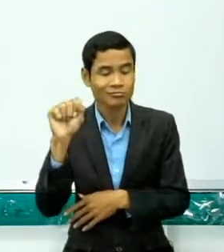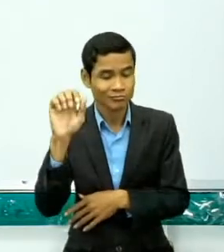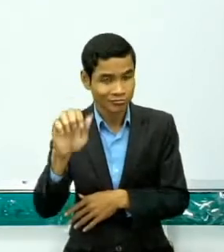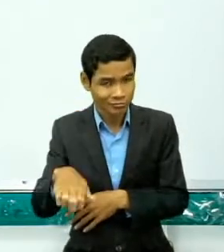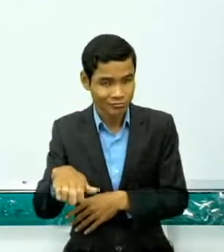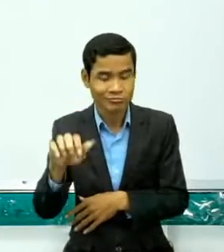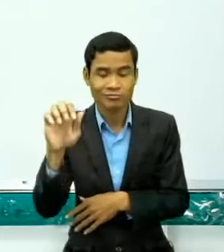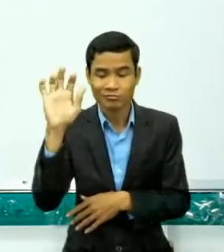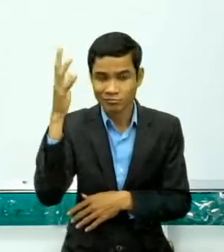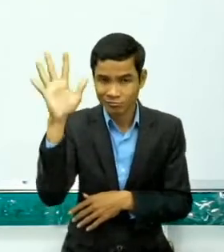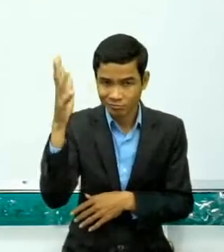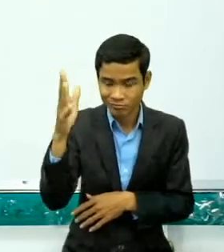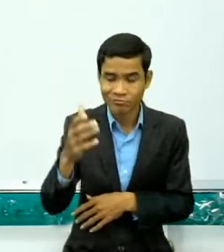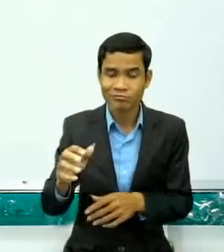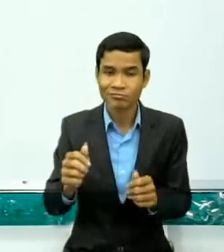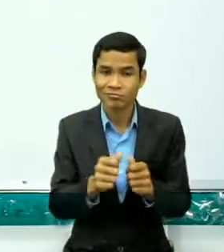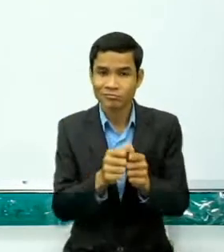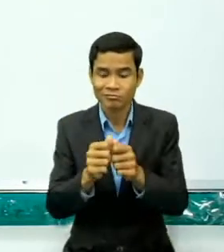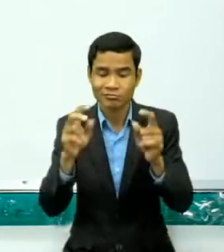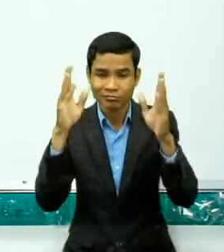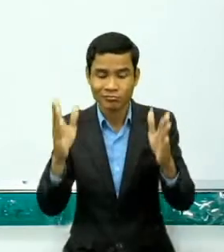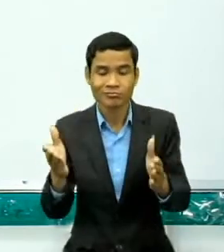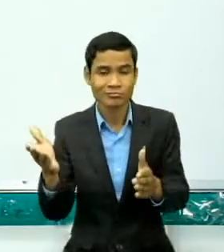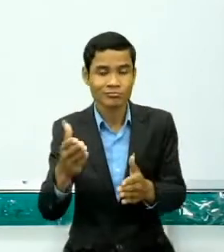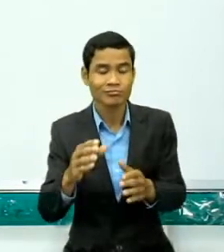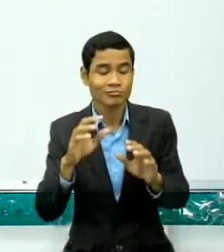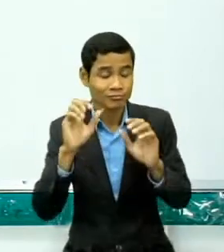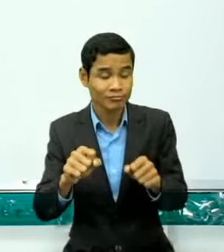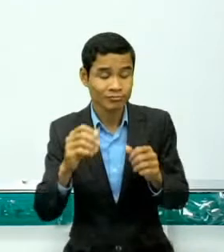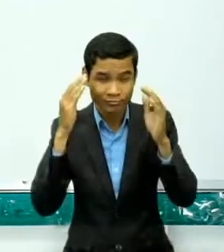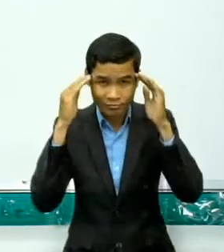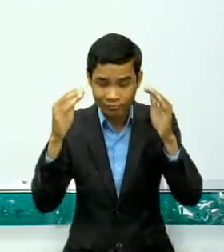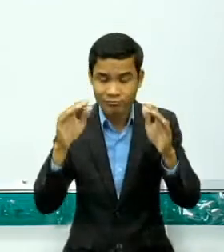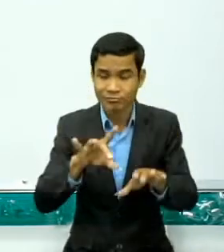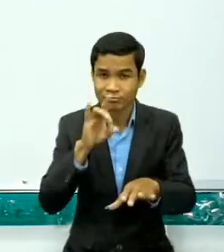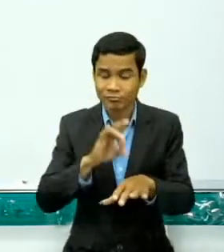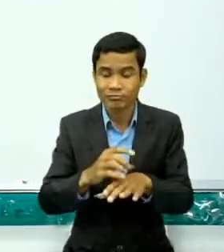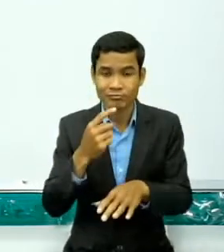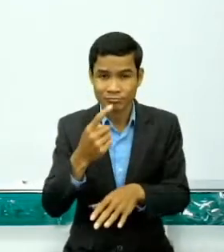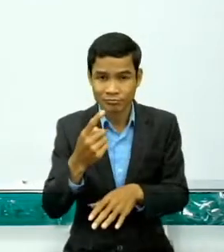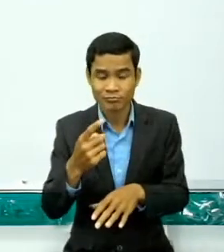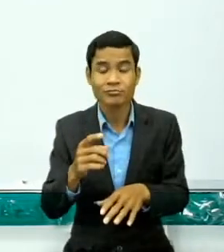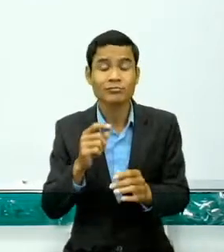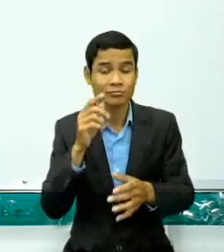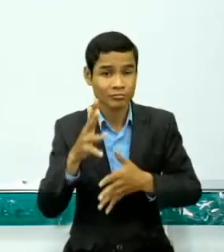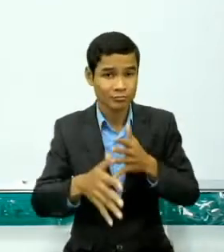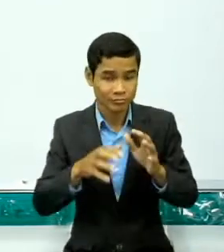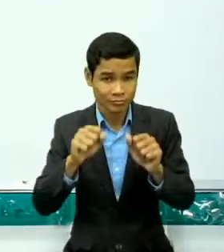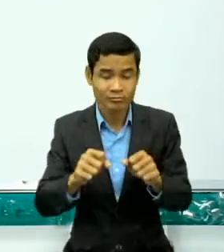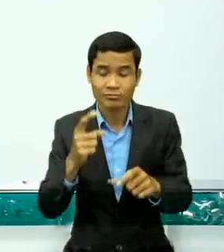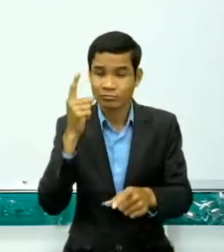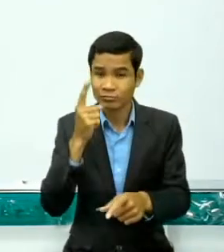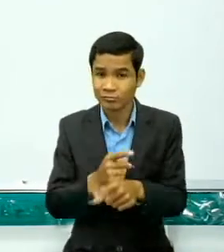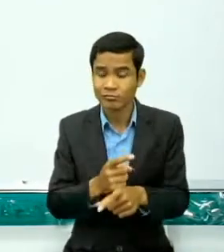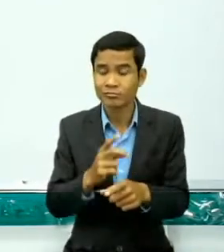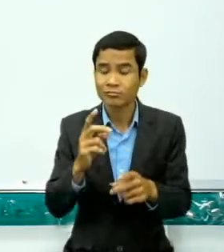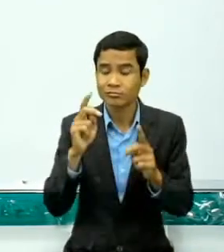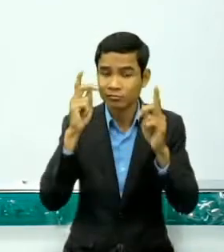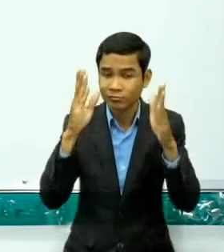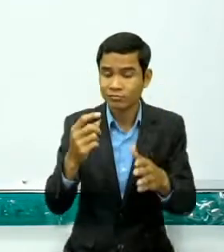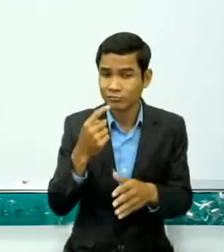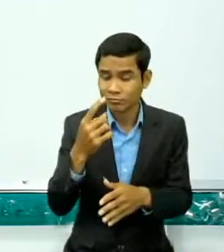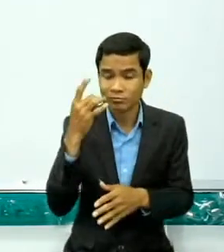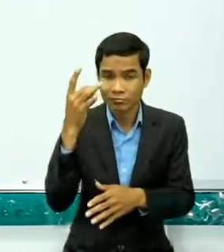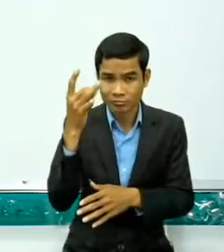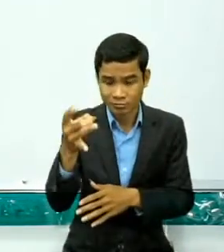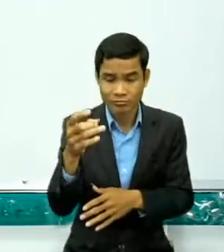កូនលើកដៃកូនដើម្បីត្រៀមណាស្ដាប់សូរពេលដែលអ្នកគ្រូបន្លឺយើងនឹងធ្វើឲ្យត្រូវតាមអ្វីដែលអ្នកគ្រូបានណែនាំកូ